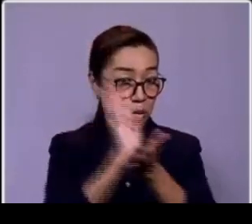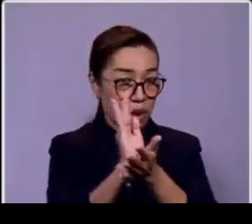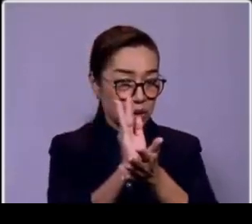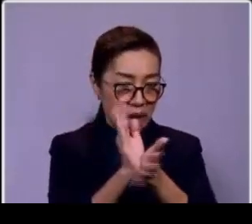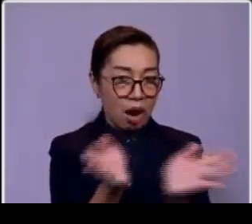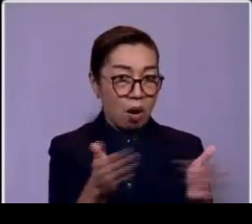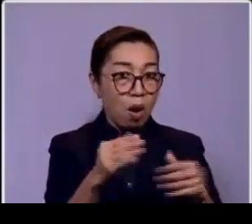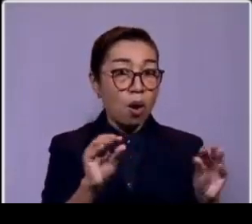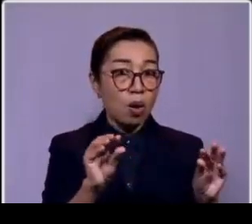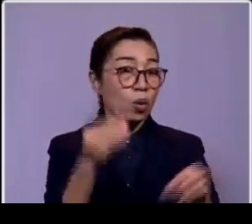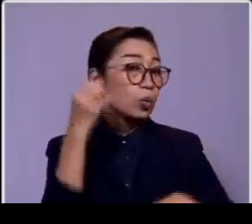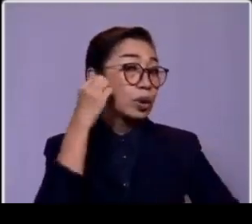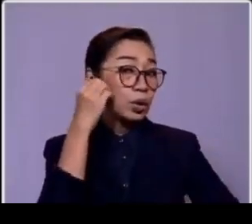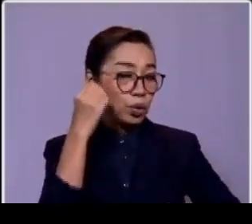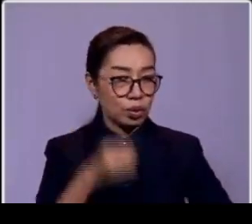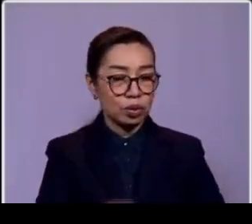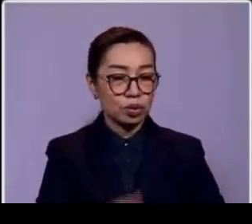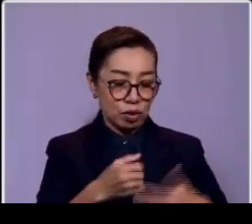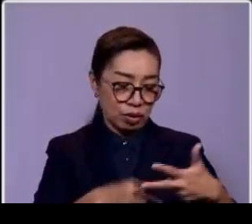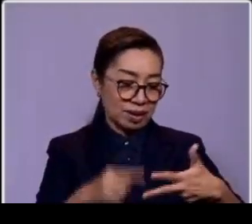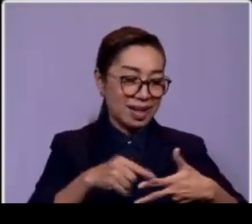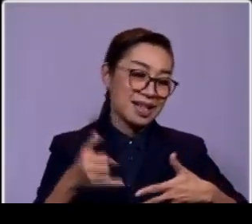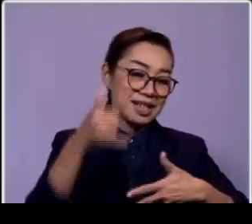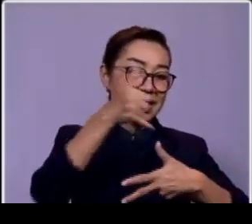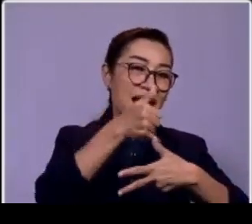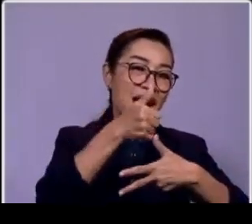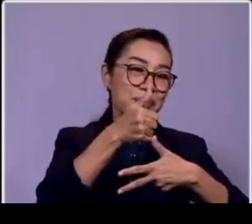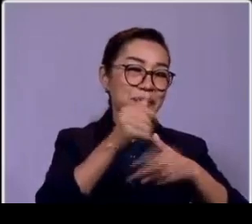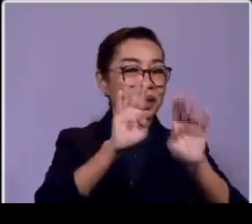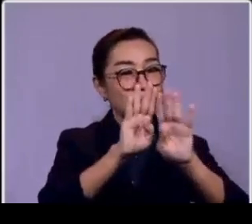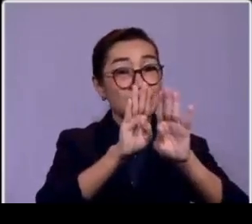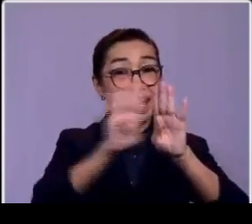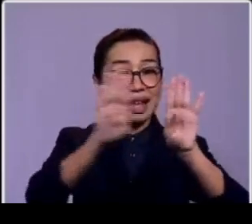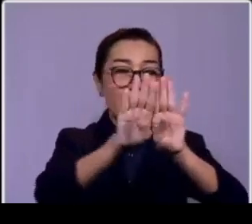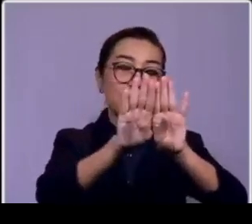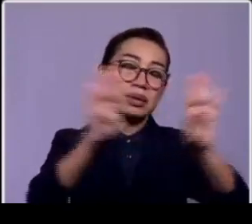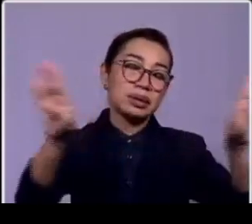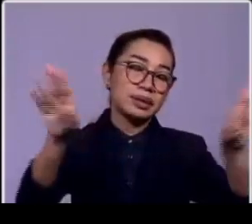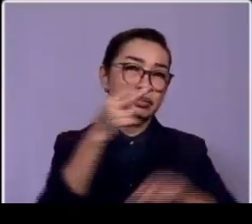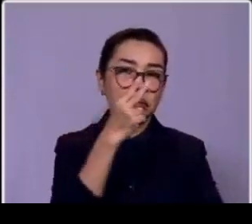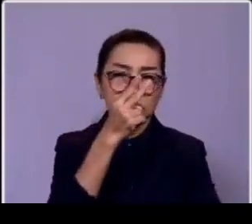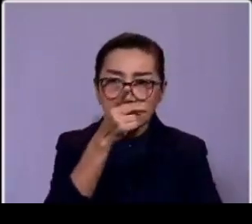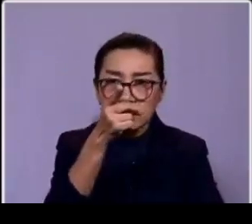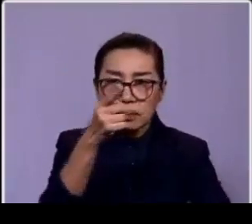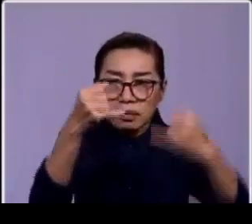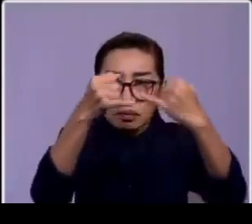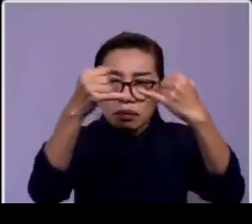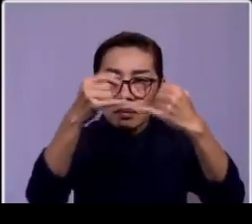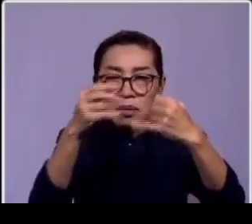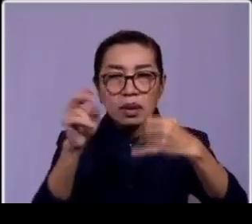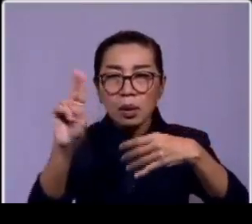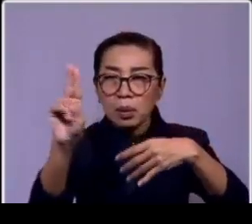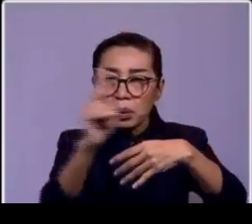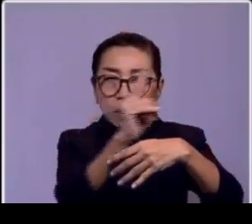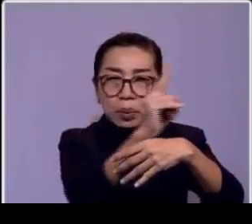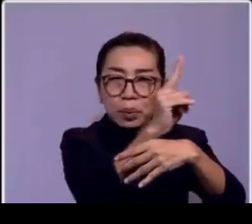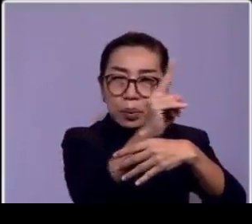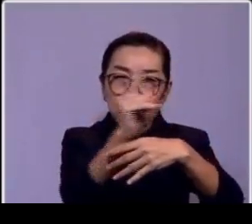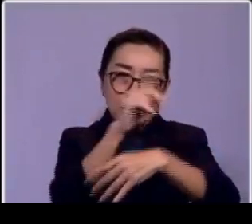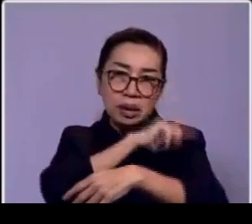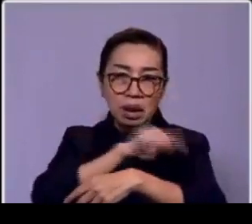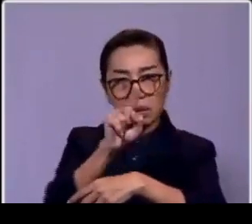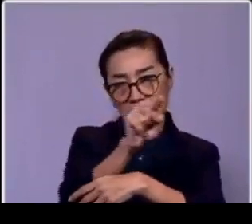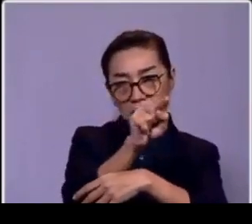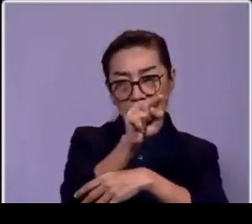3ค่ะกำลังหันไปสูดอากาศริมหน้าต่างโอ้โหว่าแบบนี ้ แล้วก็เห็นวัตถุเนี่ยเคลื่อนไปมาต้องหยิบโทรศั